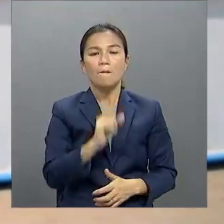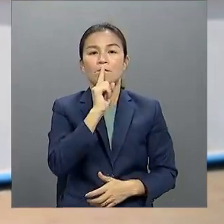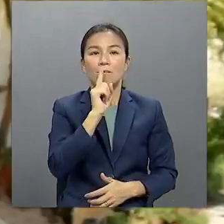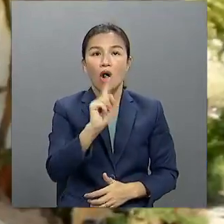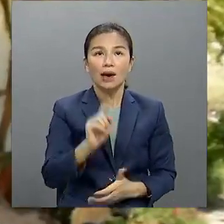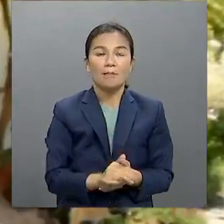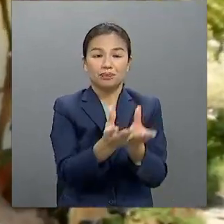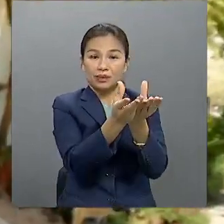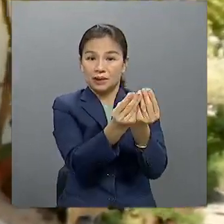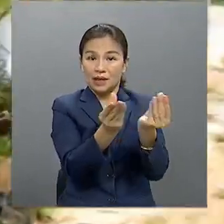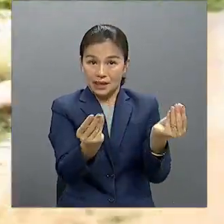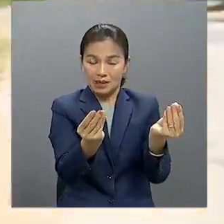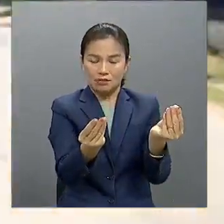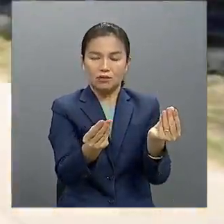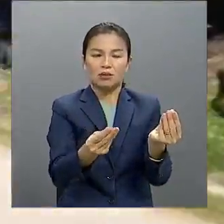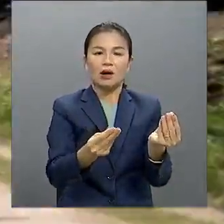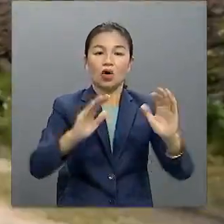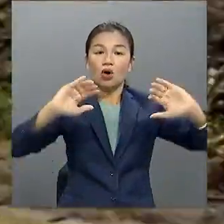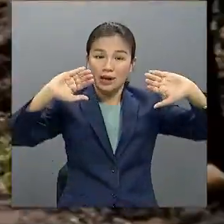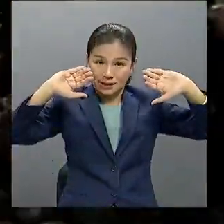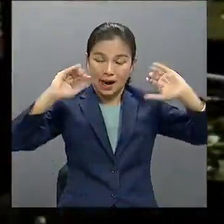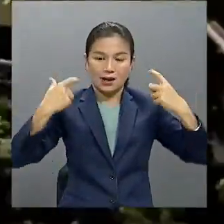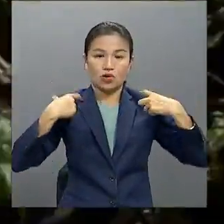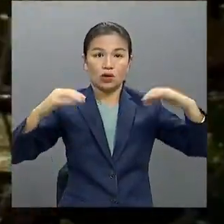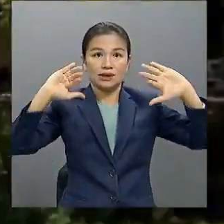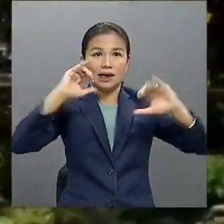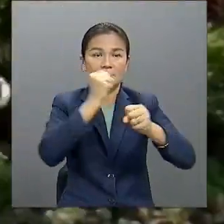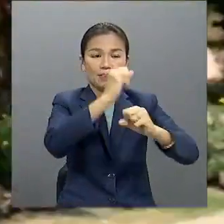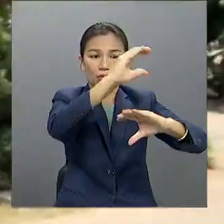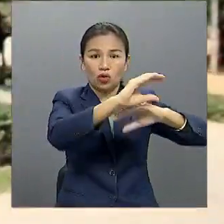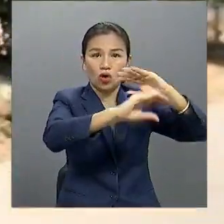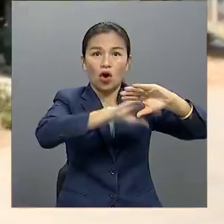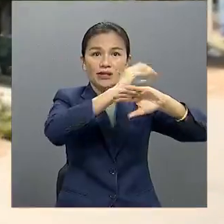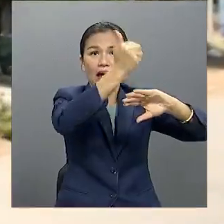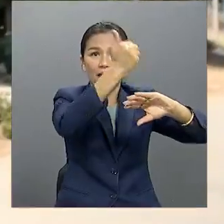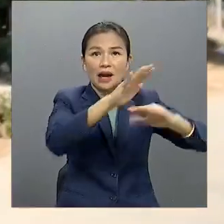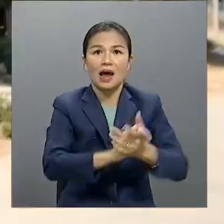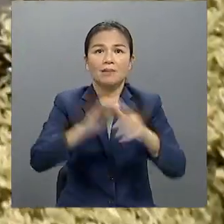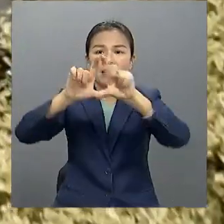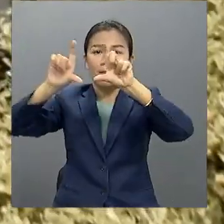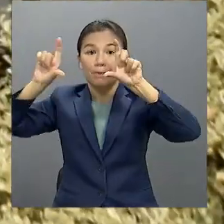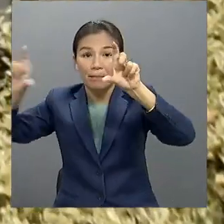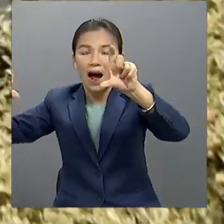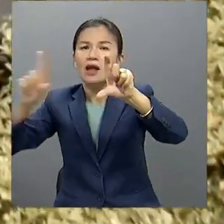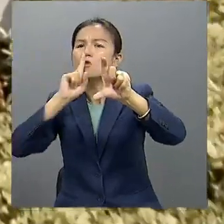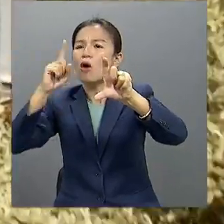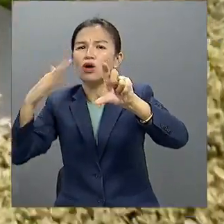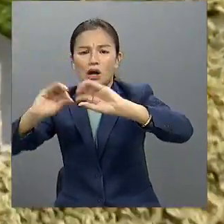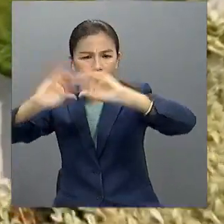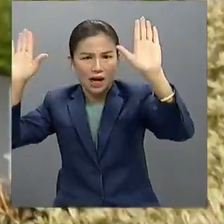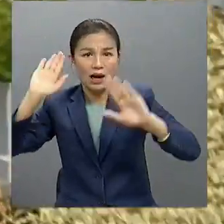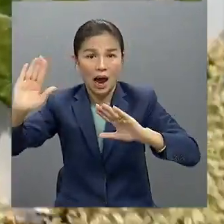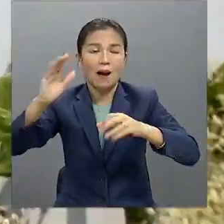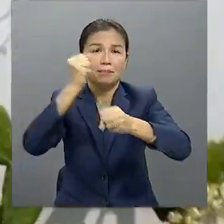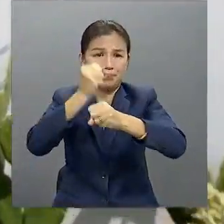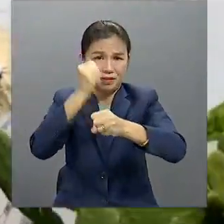ที่ราชพัสดุจะสร้างอะไรไม่ได้เพราะว่ามีป้ายติดเอาไว้ว่าห้ามก่อสร้างหรือต่อเติมอาคารใดๆทั้งสิ้นนะสมัยที่นายจำลอง